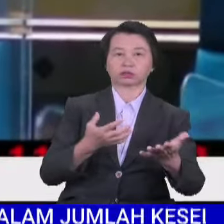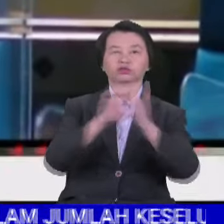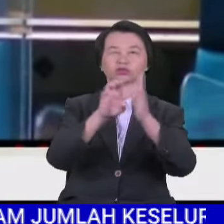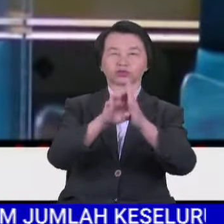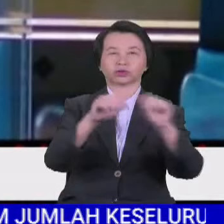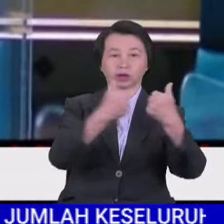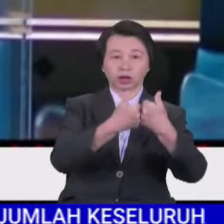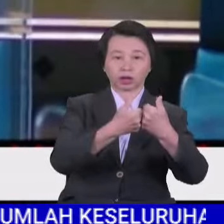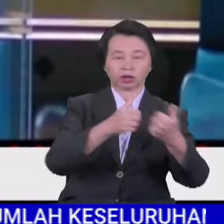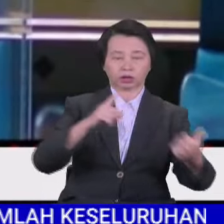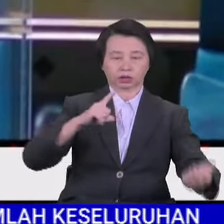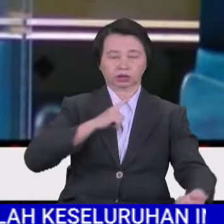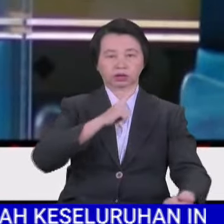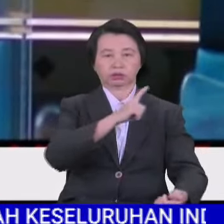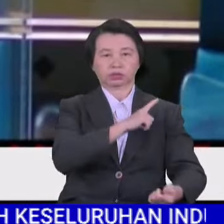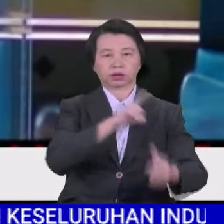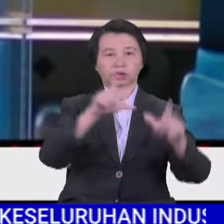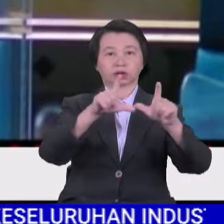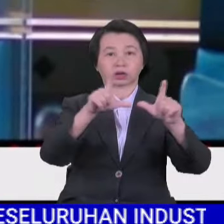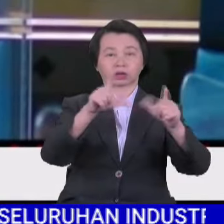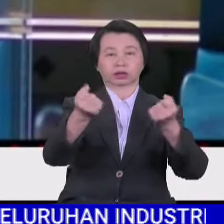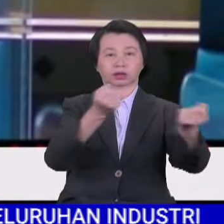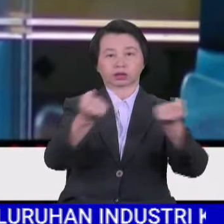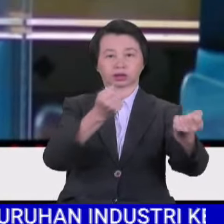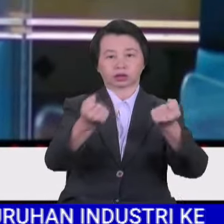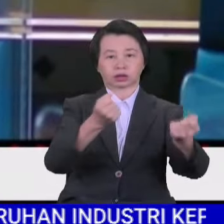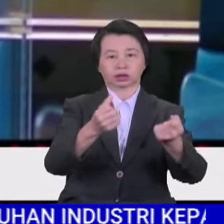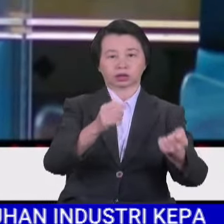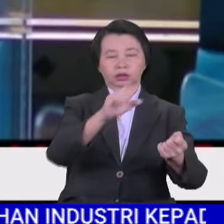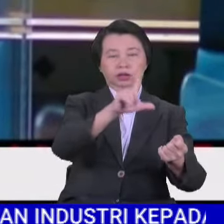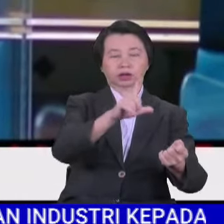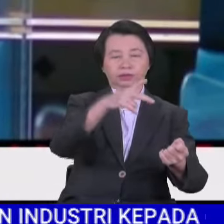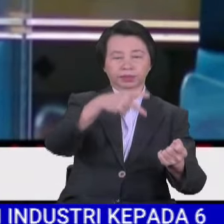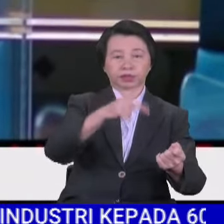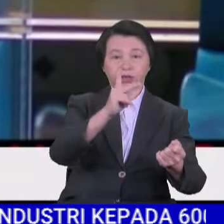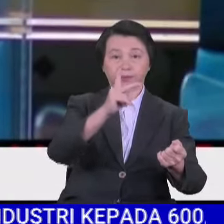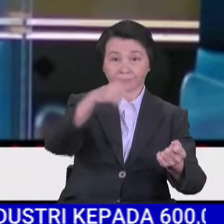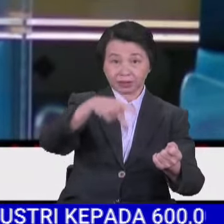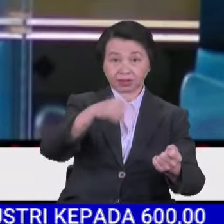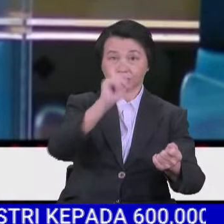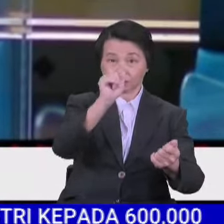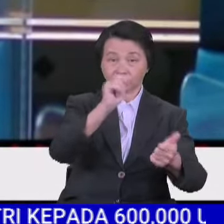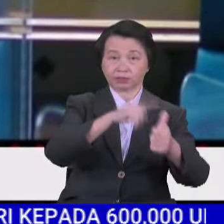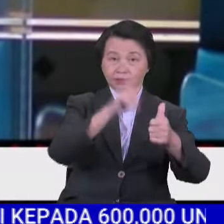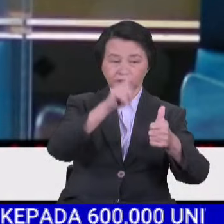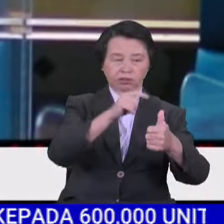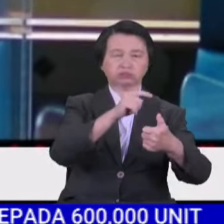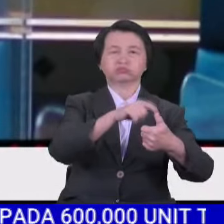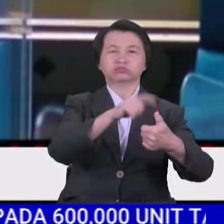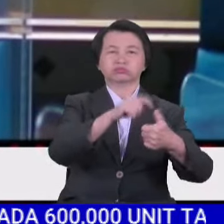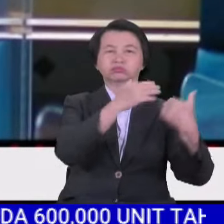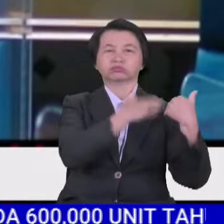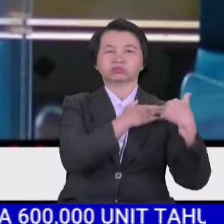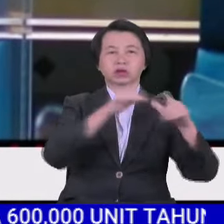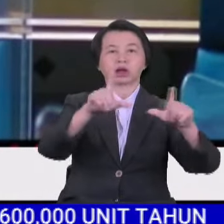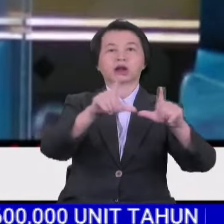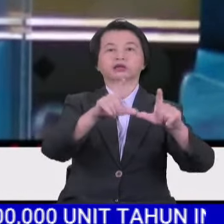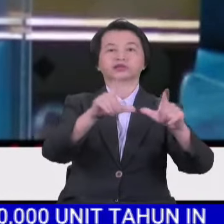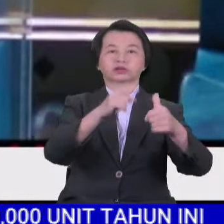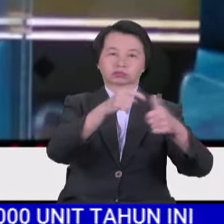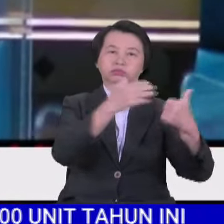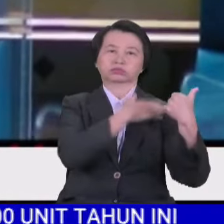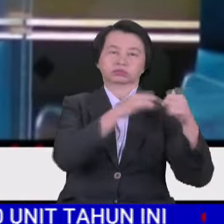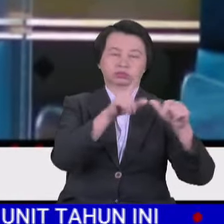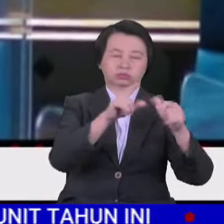ama lembaga pelicinan kendaraan pedagangan lpdp berperanan untuk licensing